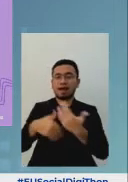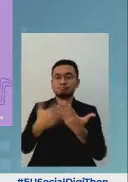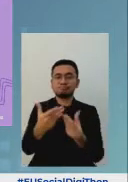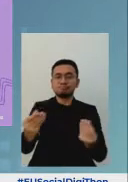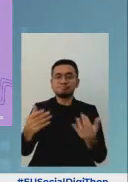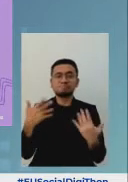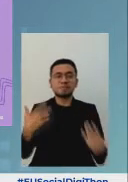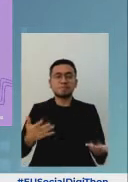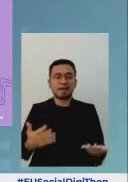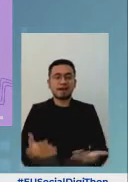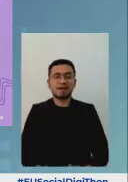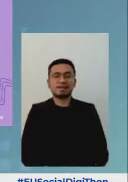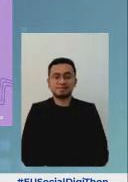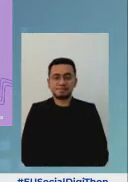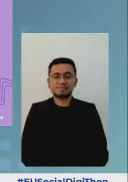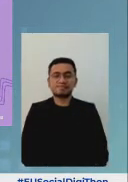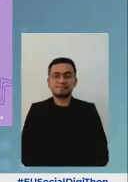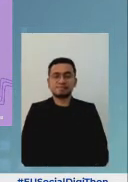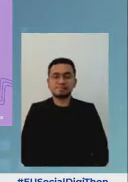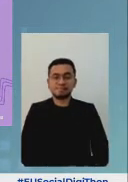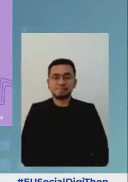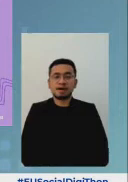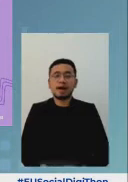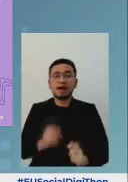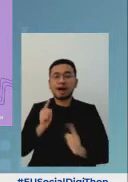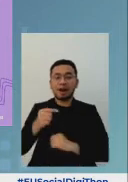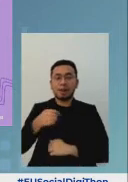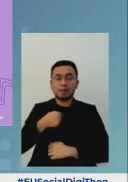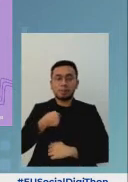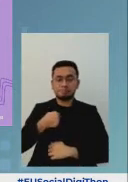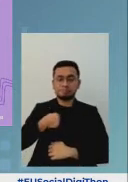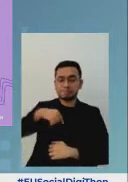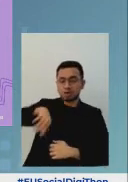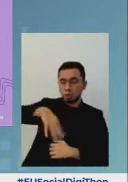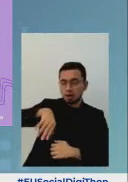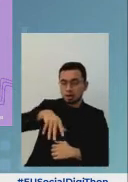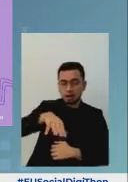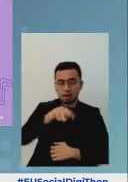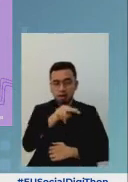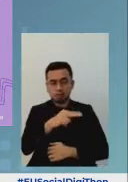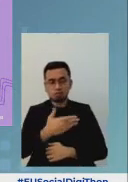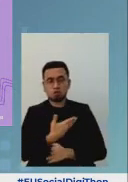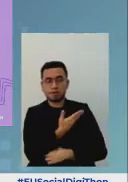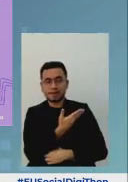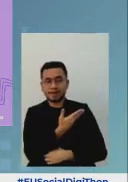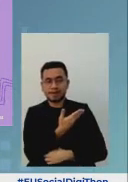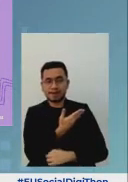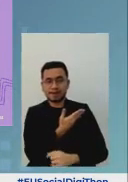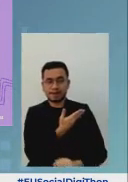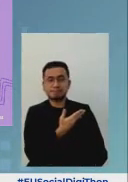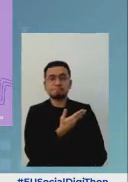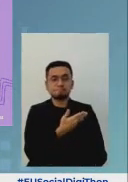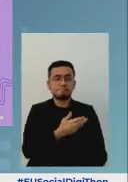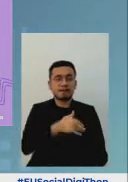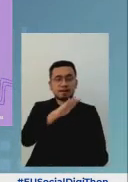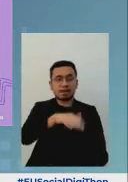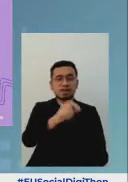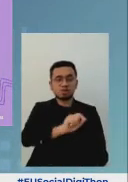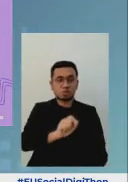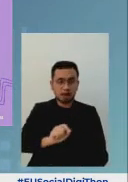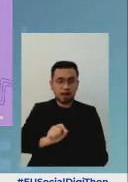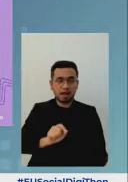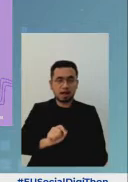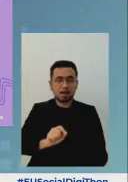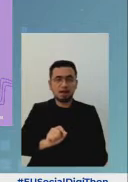bicara. Apa yang akan kita lakukan apabila kita adalah keluarga? Bagaimana jika adalah ini sekolah? Dan bagaimana ketika